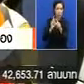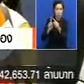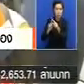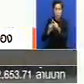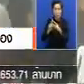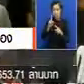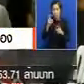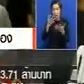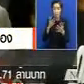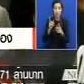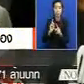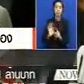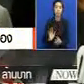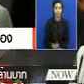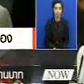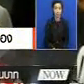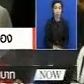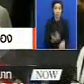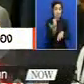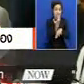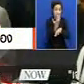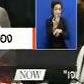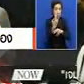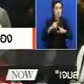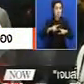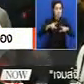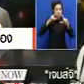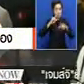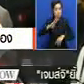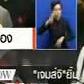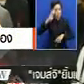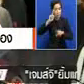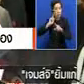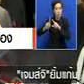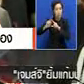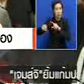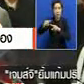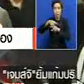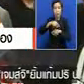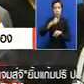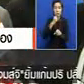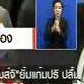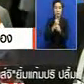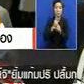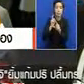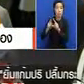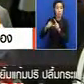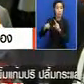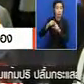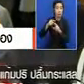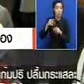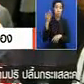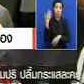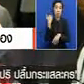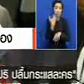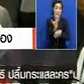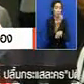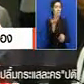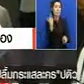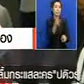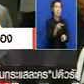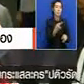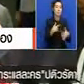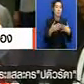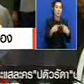างๆต้องเสียไปนะครับช่องรายใหญ่หรือว่าช่องผู้ประกอบกิจการคอนเทนต์ provider รายใหญ่เดิมเนี่ยผมไม่ค่อยเป็นห่วงเท่า